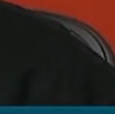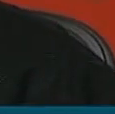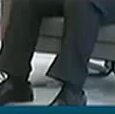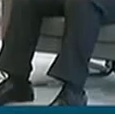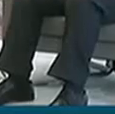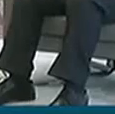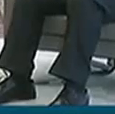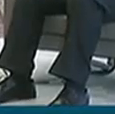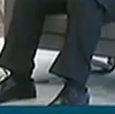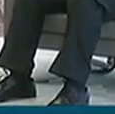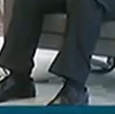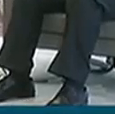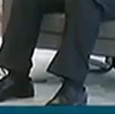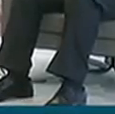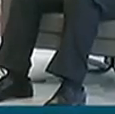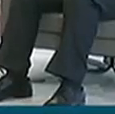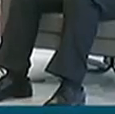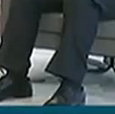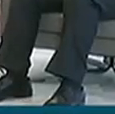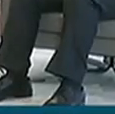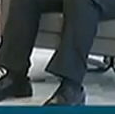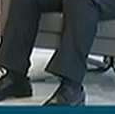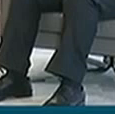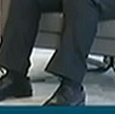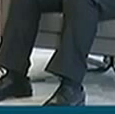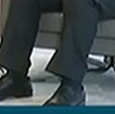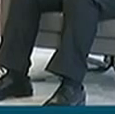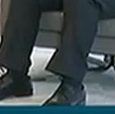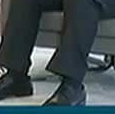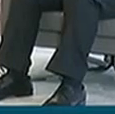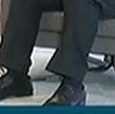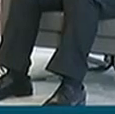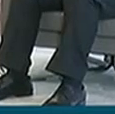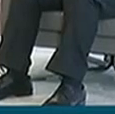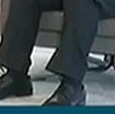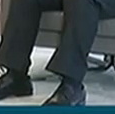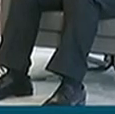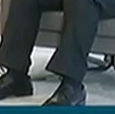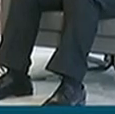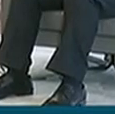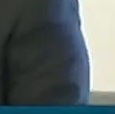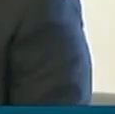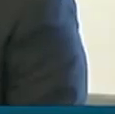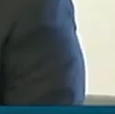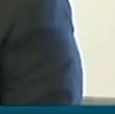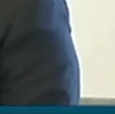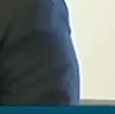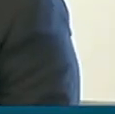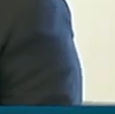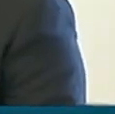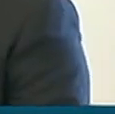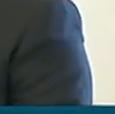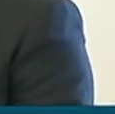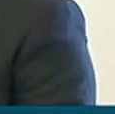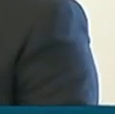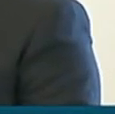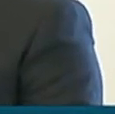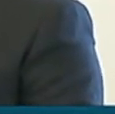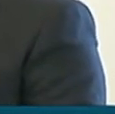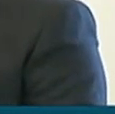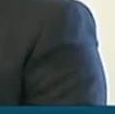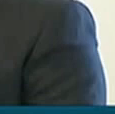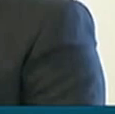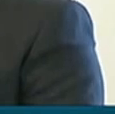الاحتفاظ بوزارة المالية في الحكومة التي كلف مصطفى أديب بتشكيلها. وفي المقابل تمسك رئيس